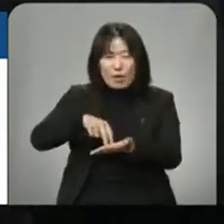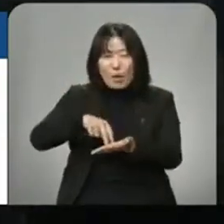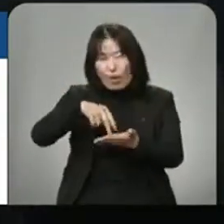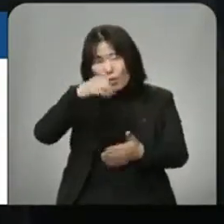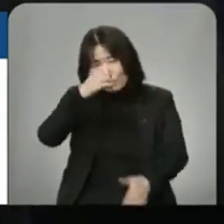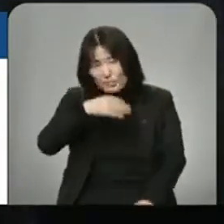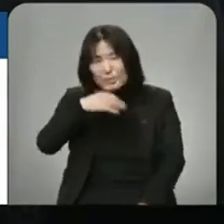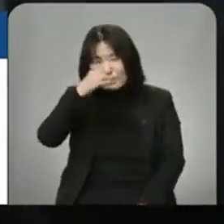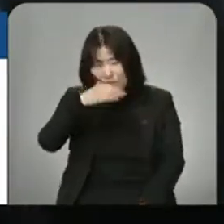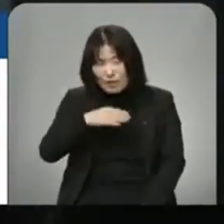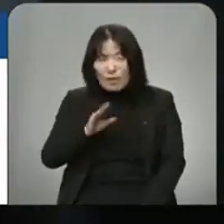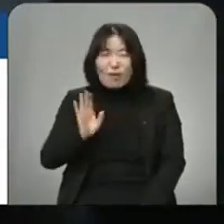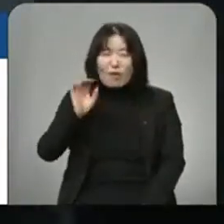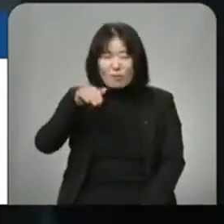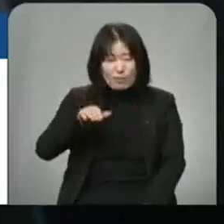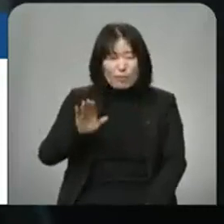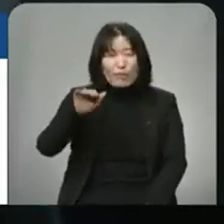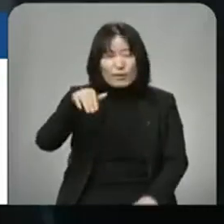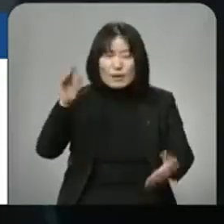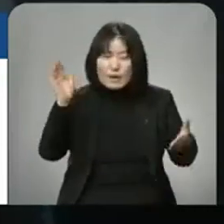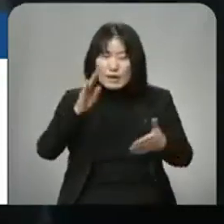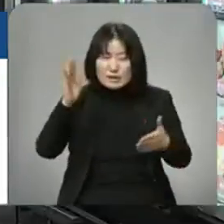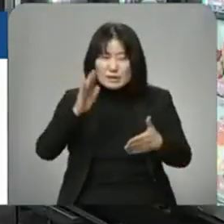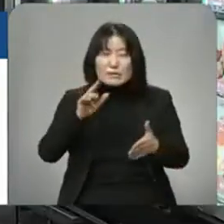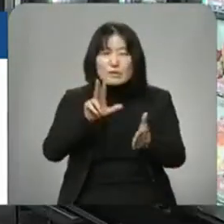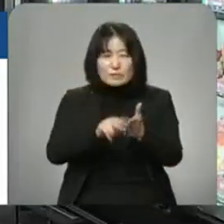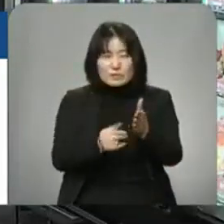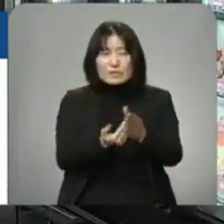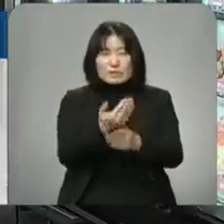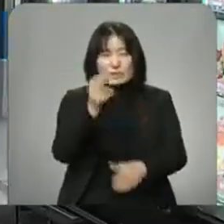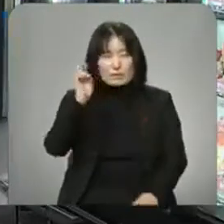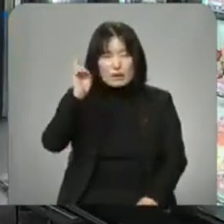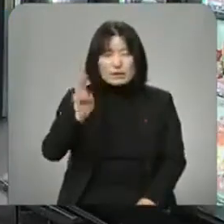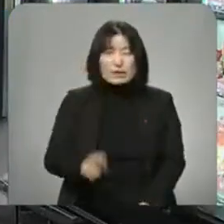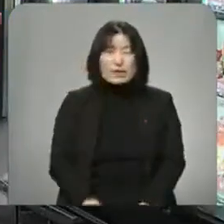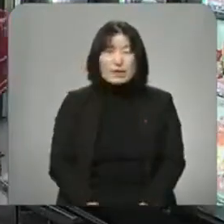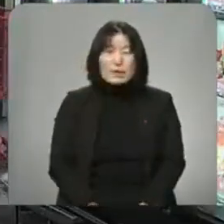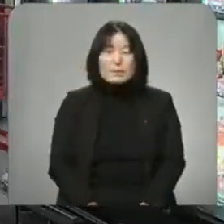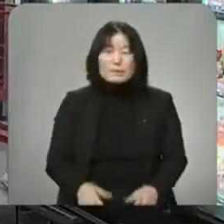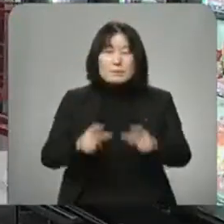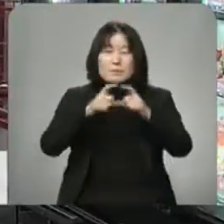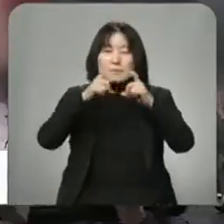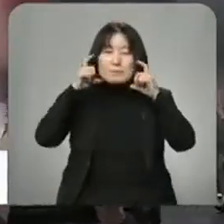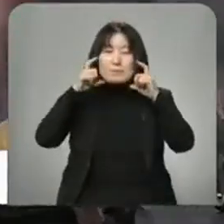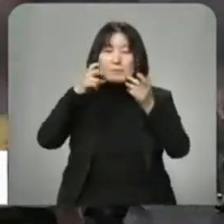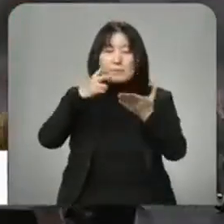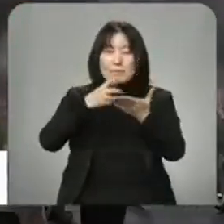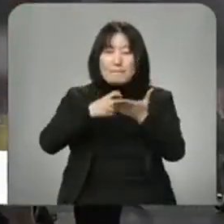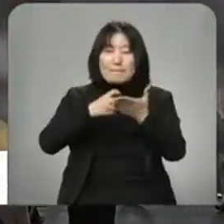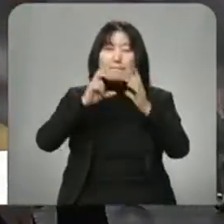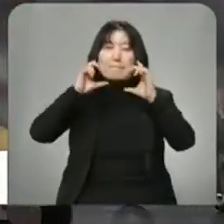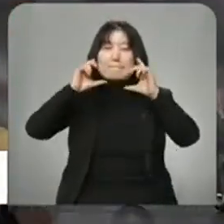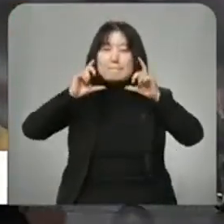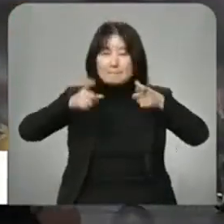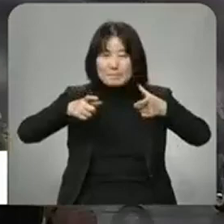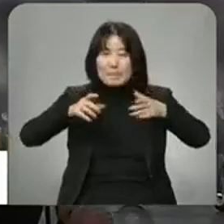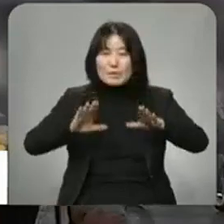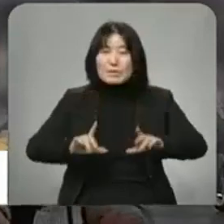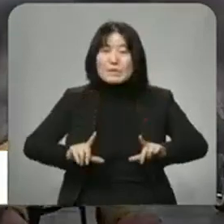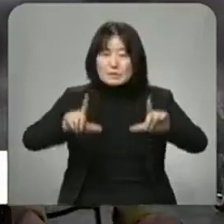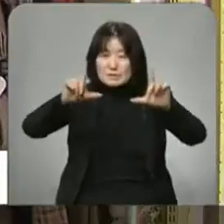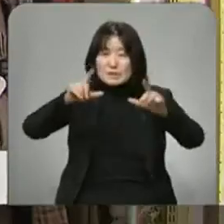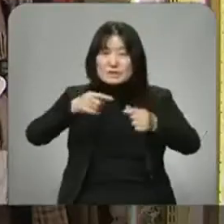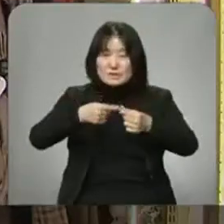때는 안 하고 그러면 학생들이 통학하는 데 당장 문제가 되지 않겠습니까? 사실상의 마스크 착용 의무 해제 첫날 방역 당국도